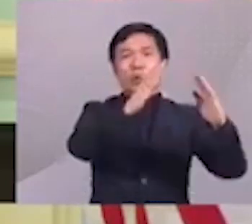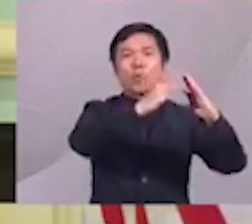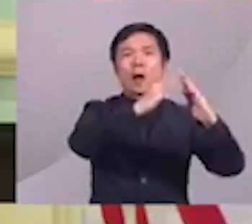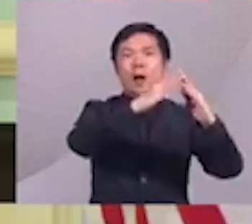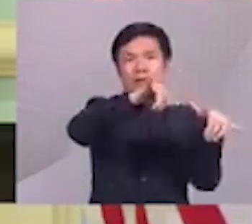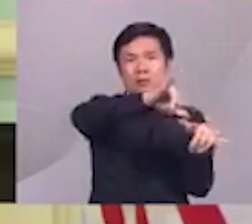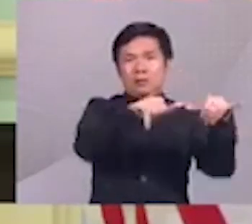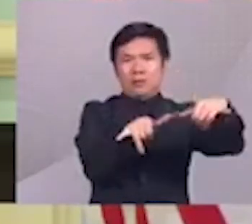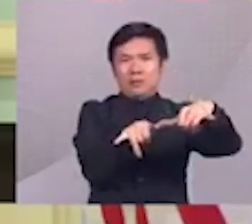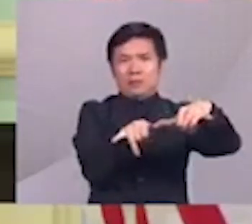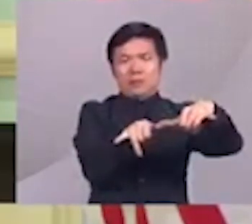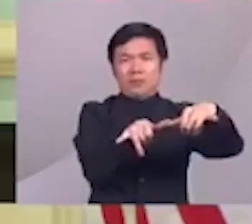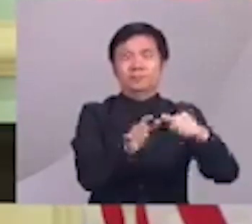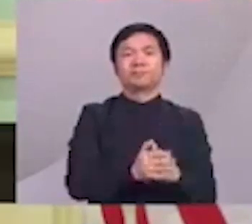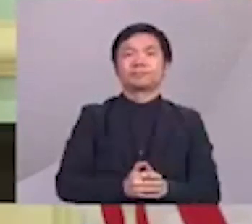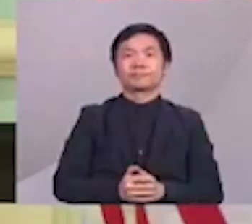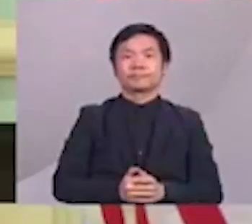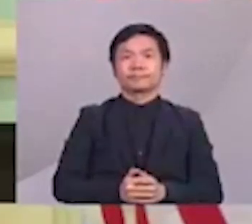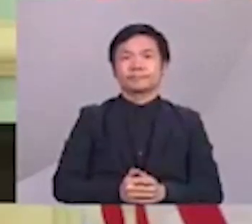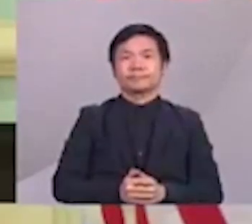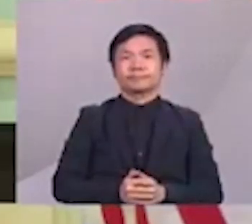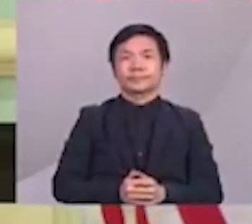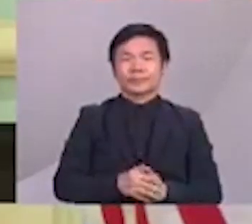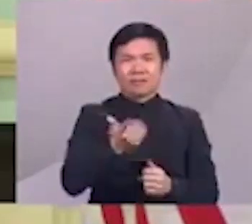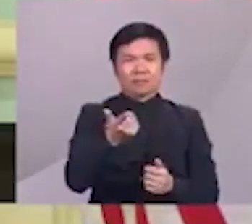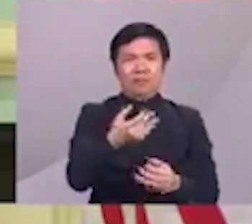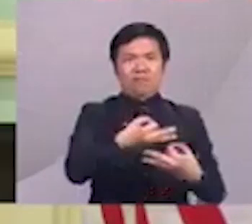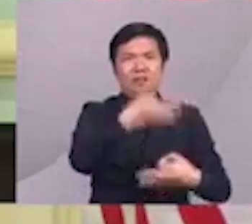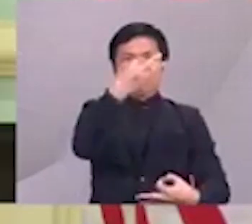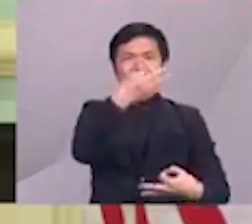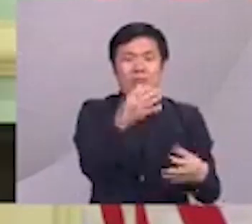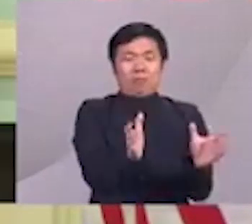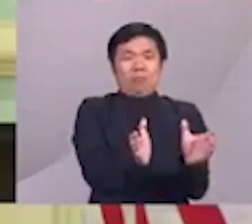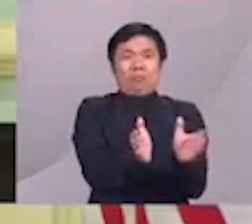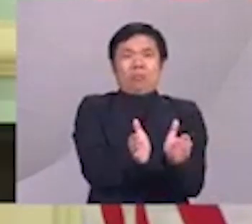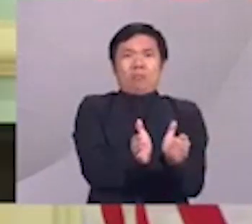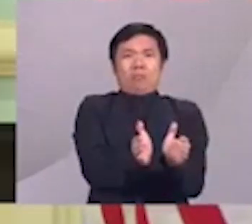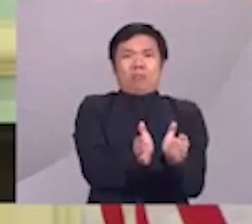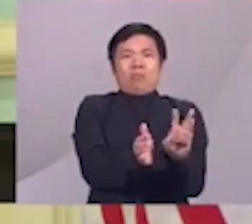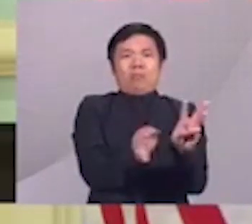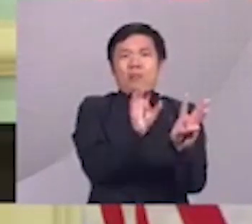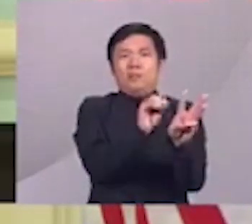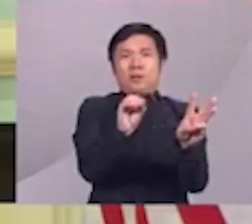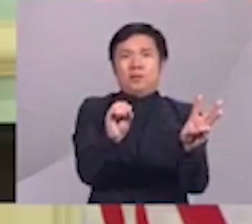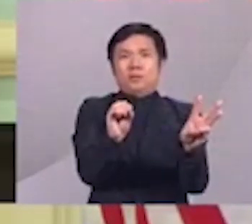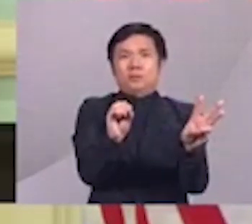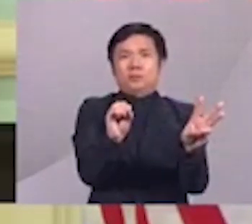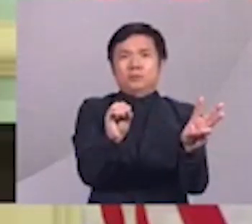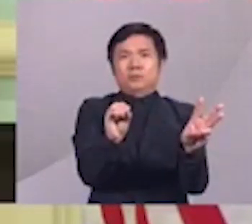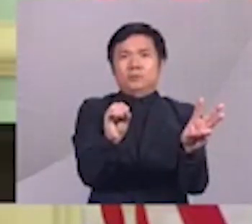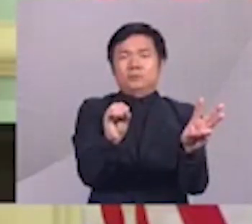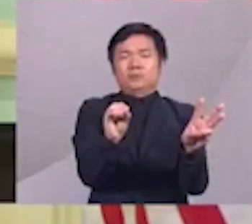satu-satu rumah. Katakan flat yang berukuran 600 kaki persegi sebagai